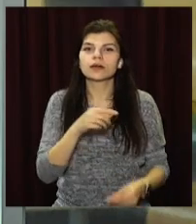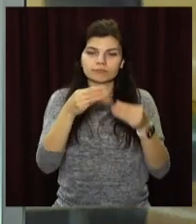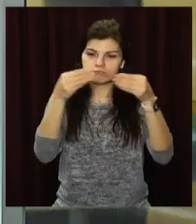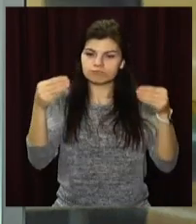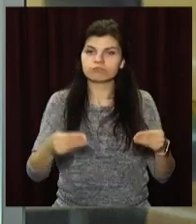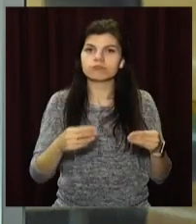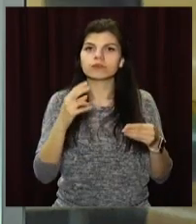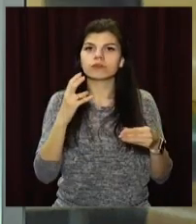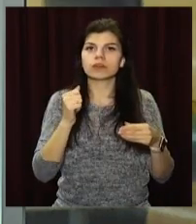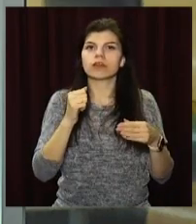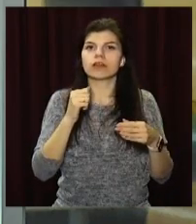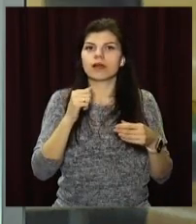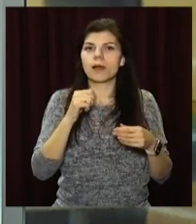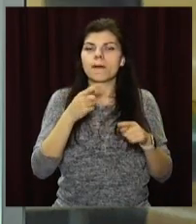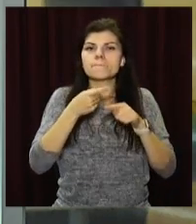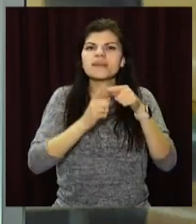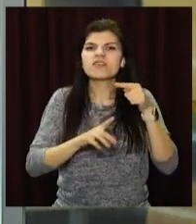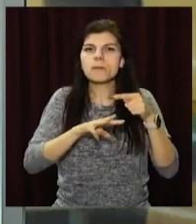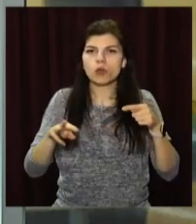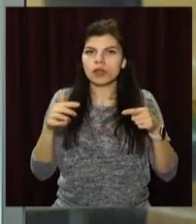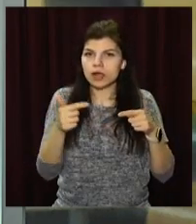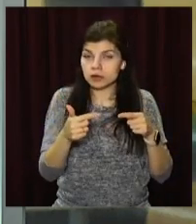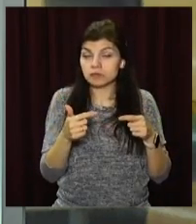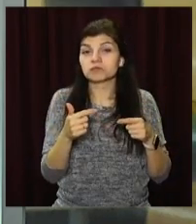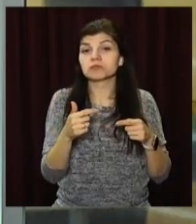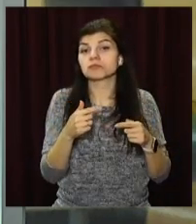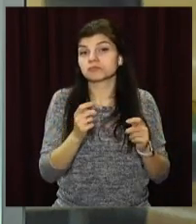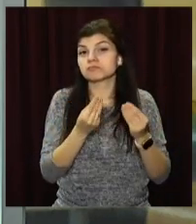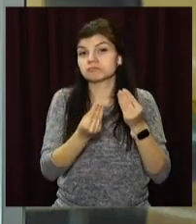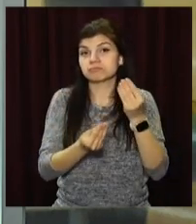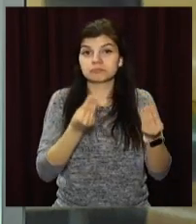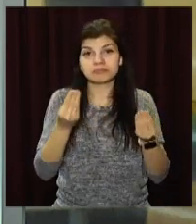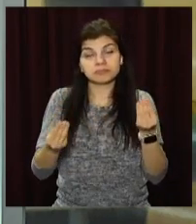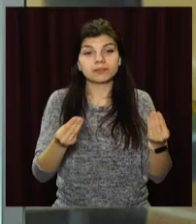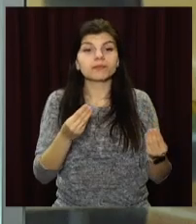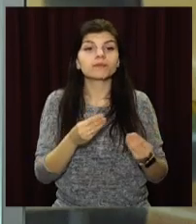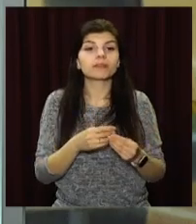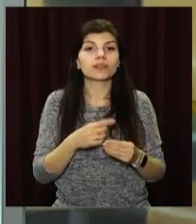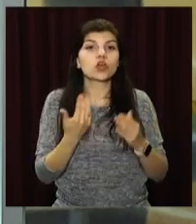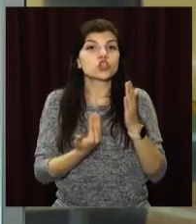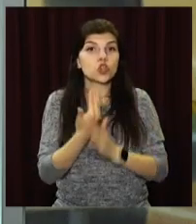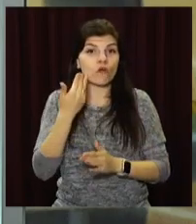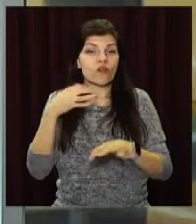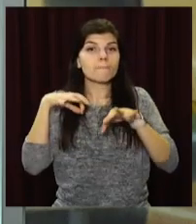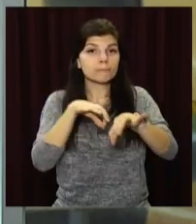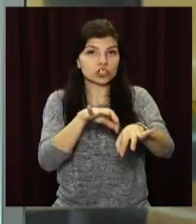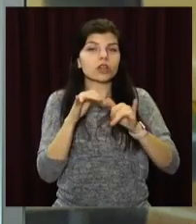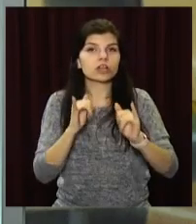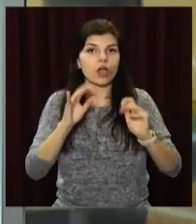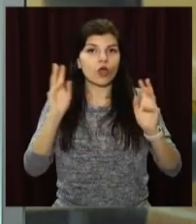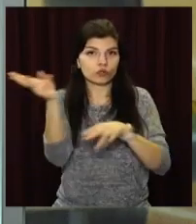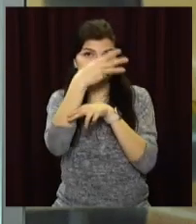на 500 000 гривень, а працівники пожежної частини одного із заводів міста – нову машину для гасіння